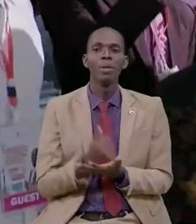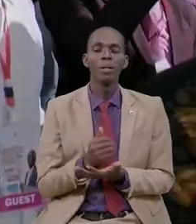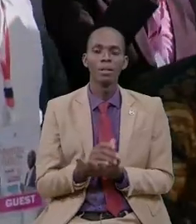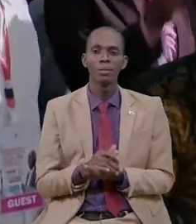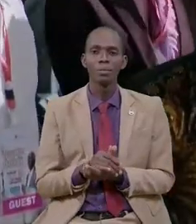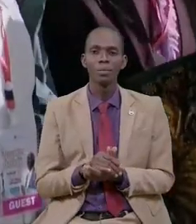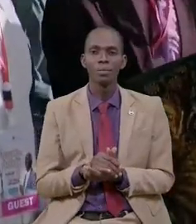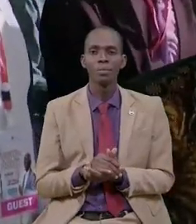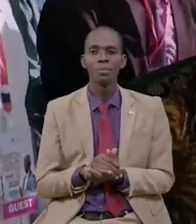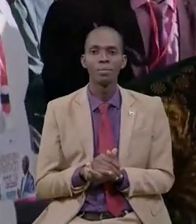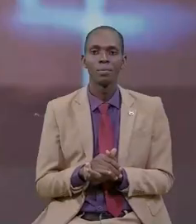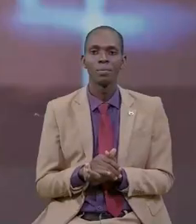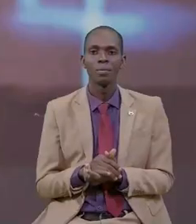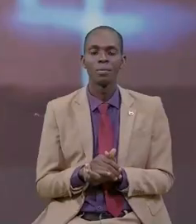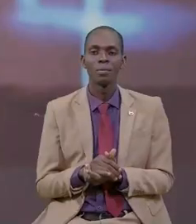Amen.